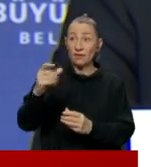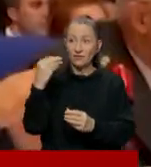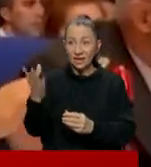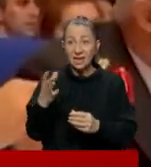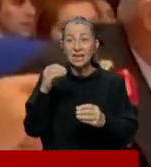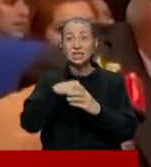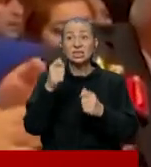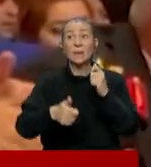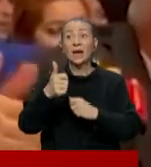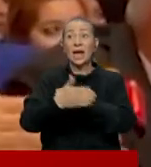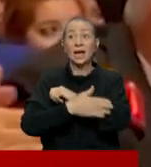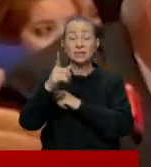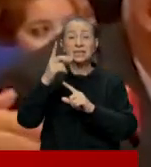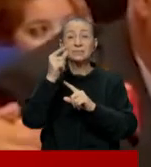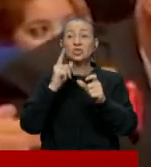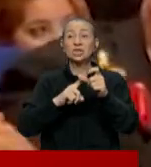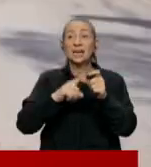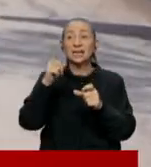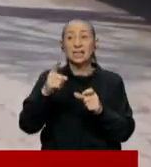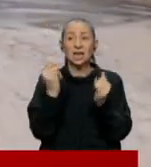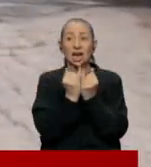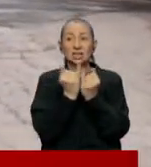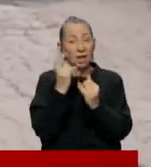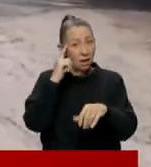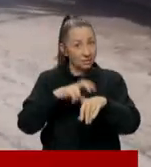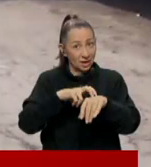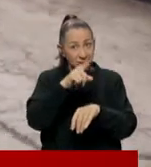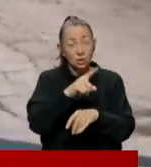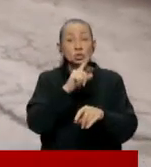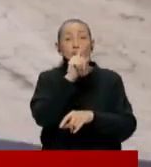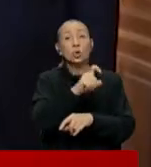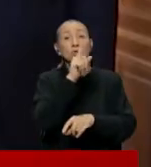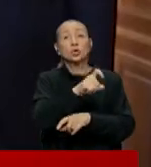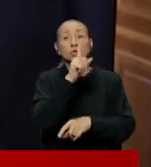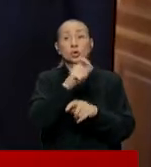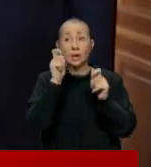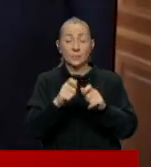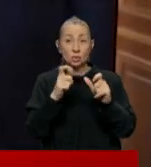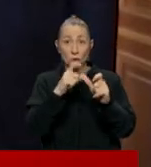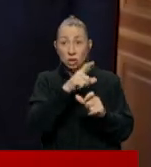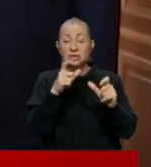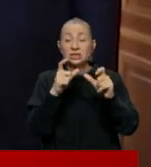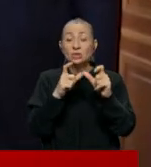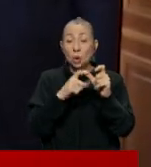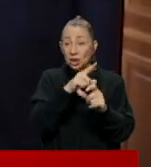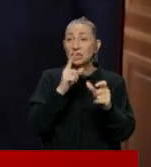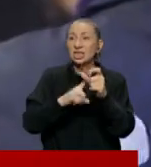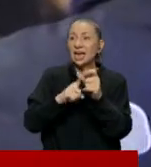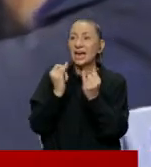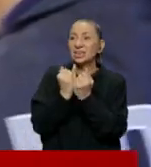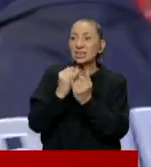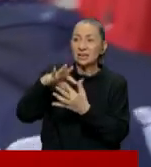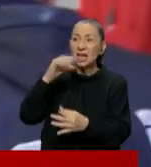verirken İçişleri Bakan Yardımcısı İsmail Çataklı'nın kardeşini hatırlatarak sorular sordu Soylu'ya. Soylu Çataklı'nın kardeşi